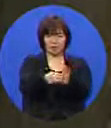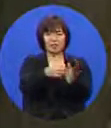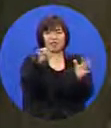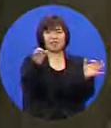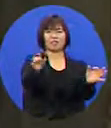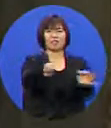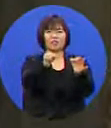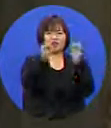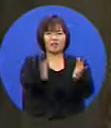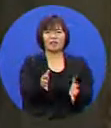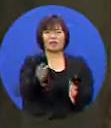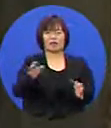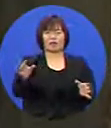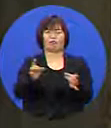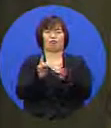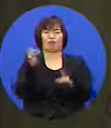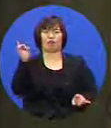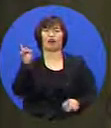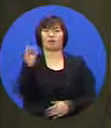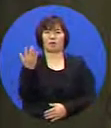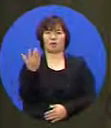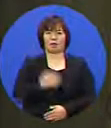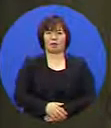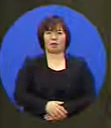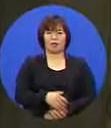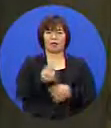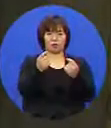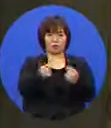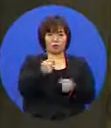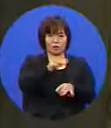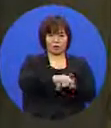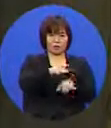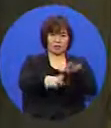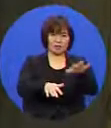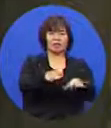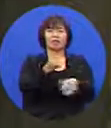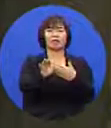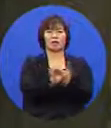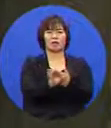순간 부처가 됩니다. 그리고 자비를 실천하면